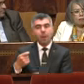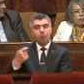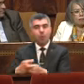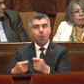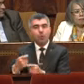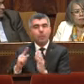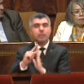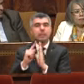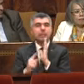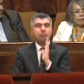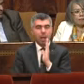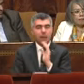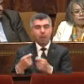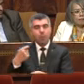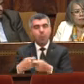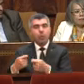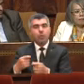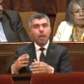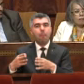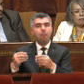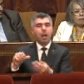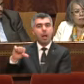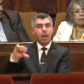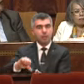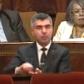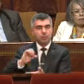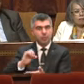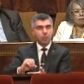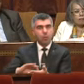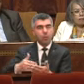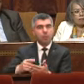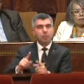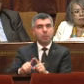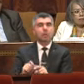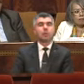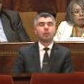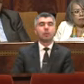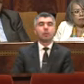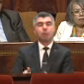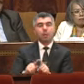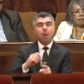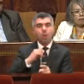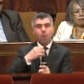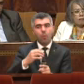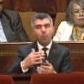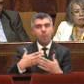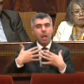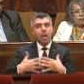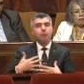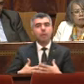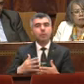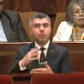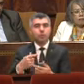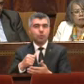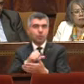الاسبوعي وكيبيع في جامع الفنا وكيبيع في كذا براطه، وكتمشي عنده المراه كدير عنده الطلامط بالكريدي والحوايج بالكريدي، وغادي